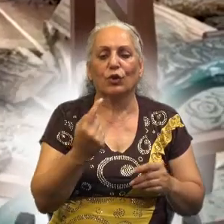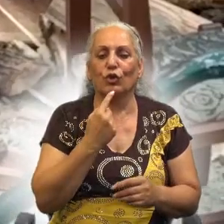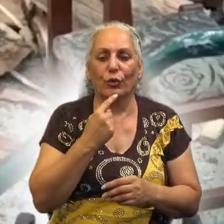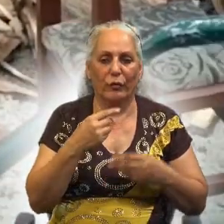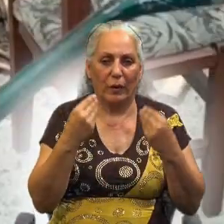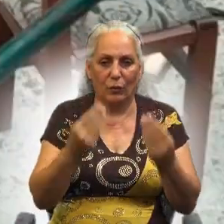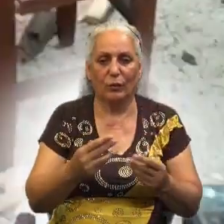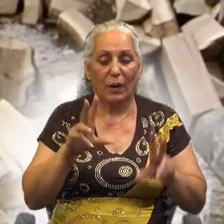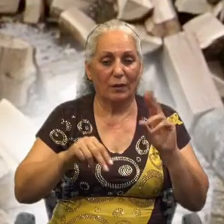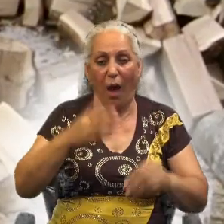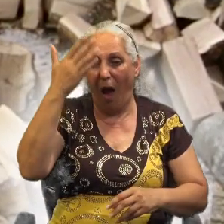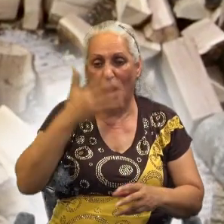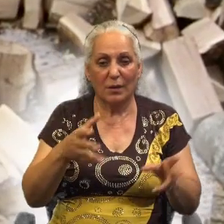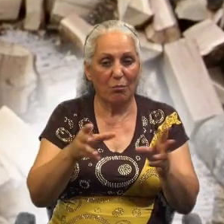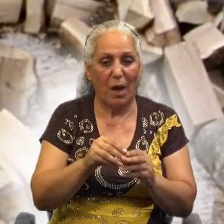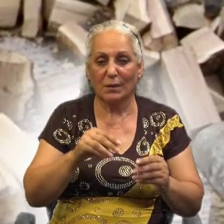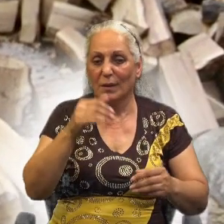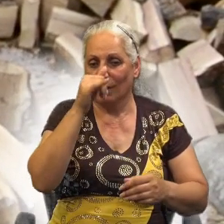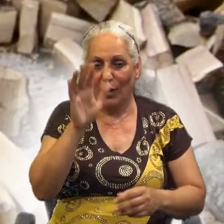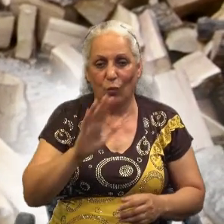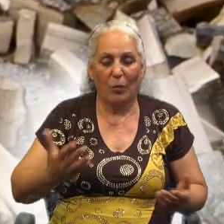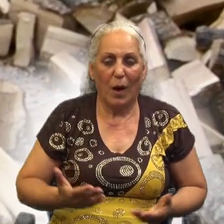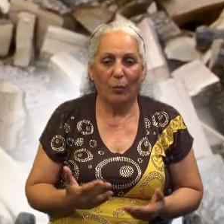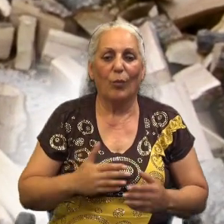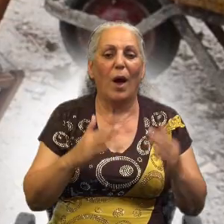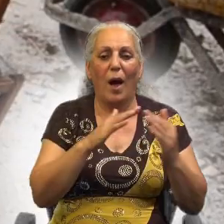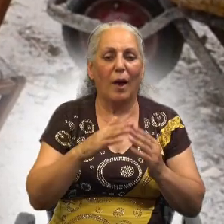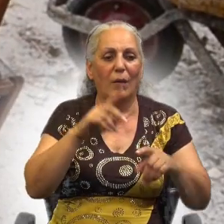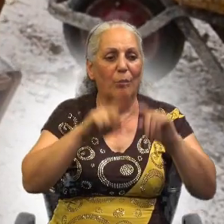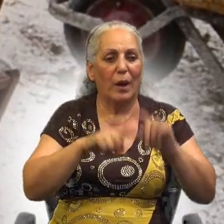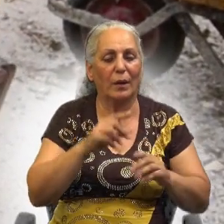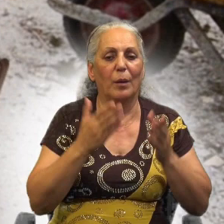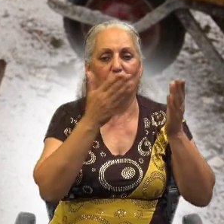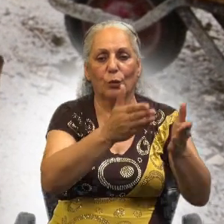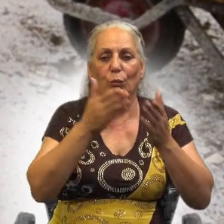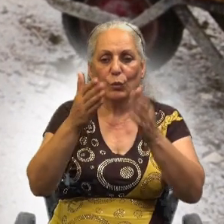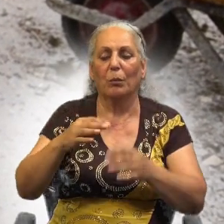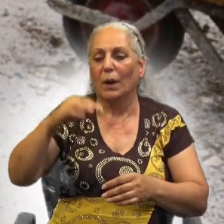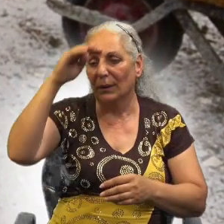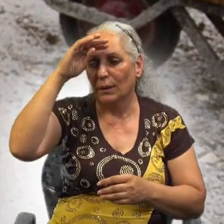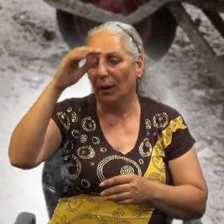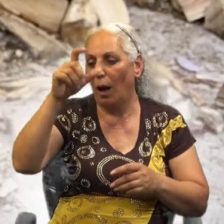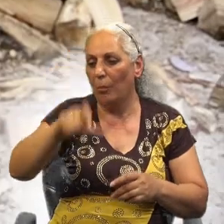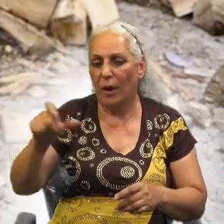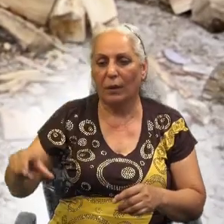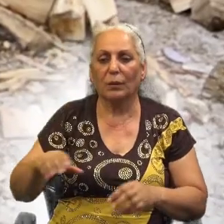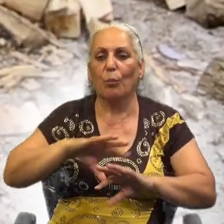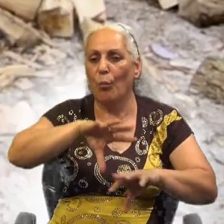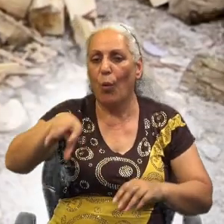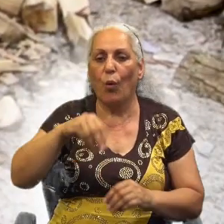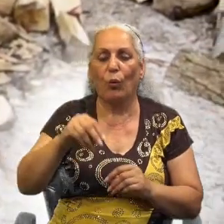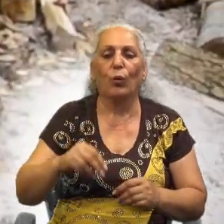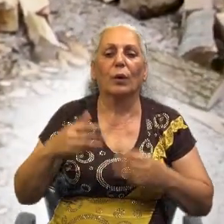եթե հարսի հետ գլուխ չեն հանում, հարևան բարեկամներին են դիմում։ Տան տղամարդիկ դրսում են, իսկ ձմեռը սարերի ետևում